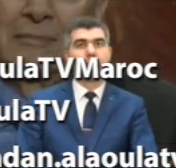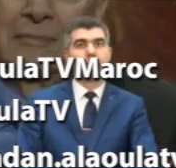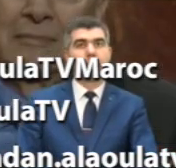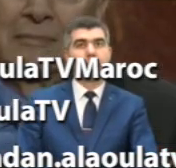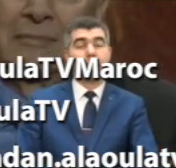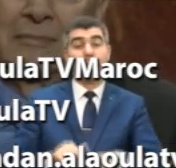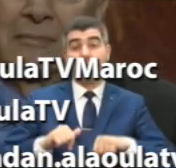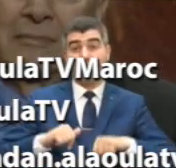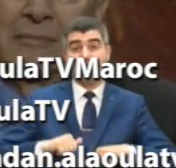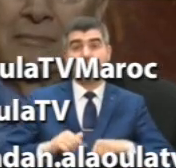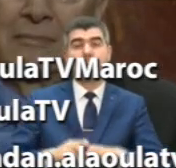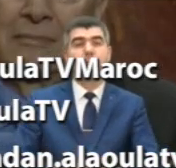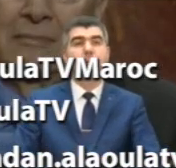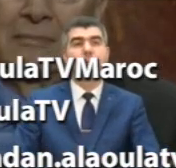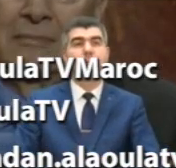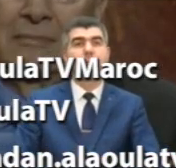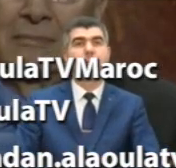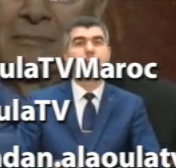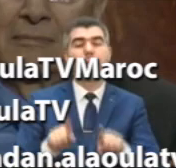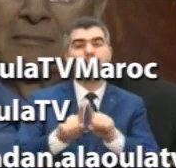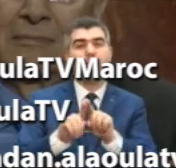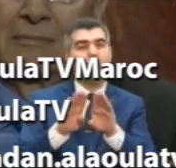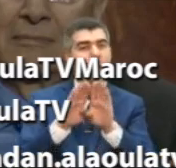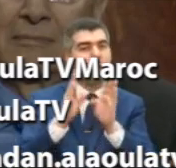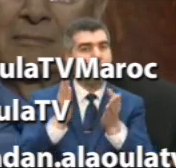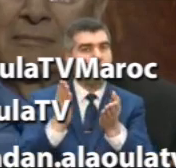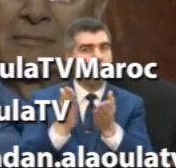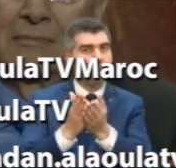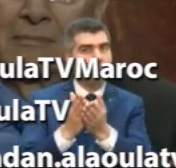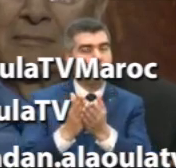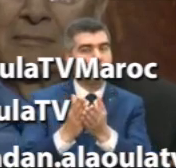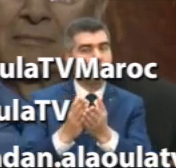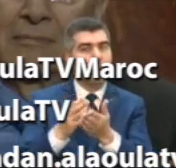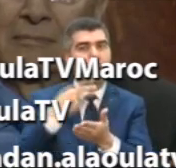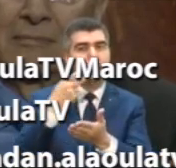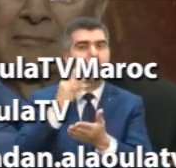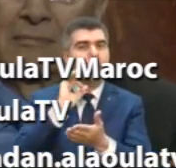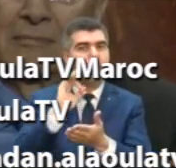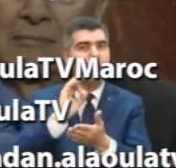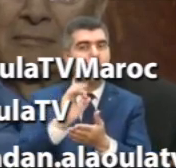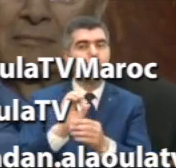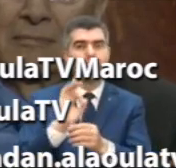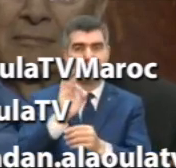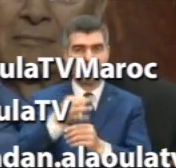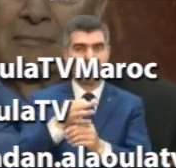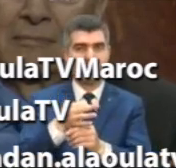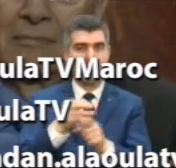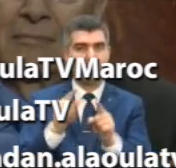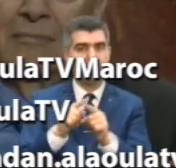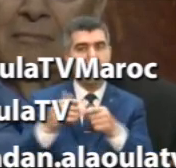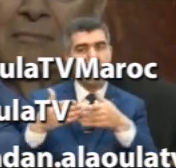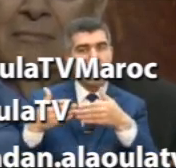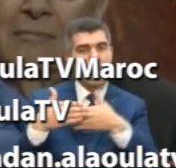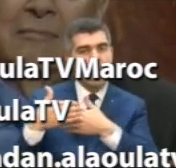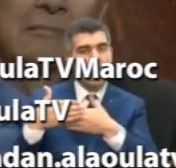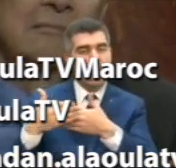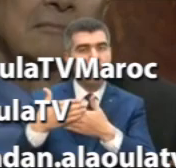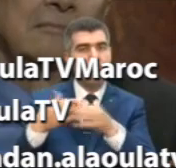سيد الوزير، احنا هادشي كلشي اللي جا في المداخلة ديالك فعلا كيأكد مدى تقريب القضاء